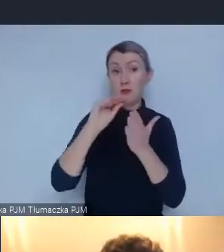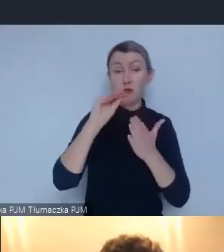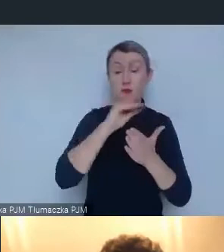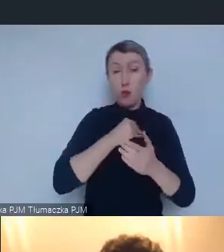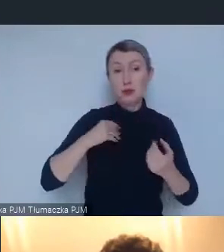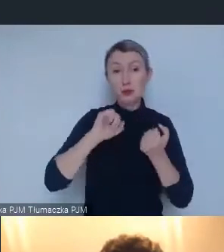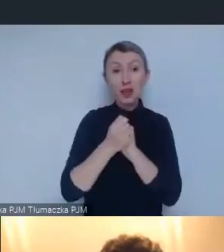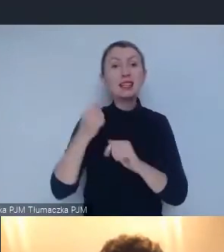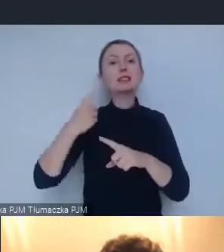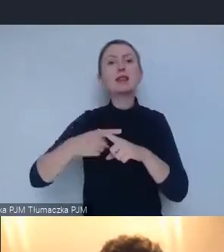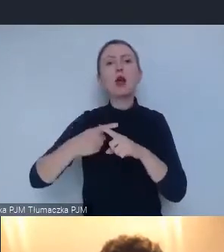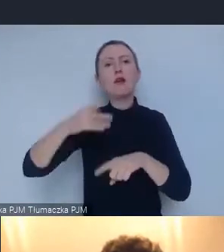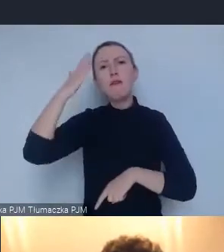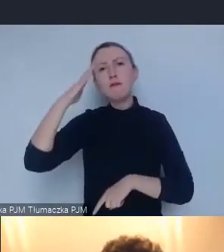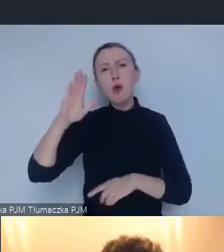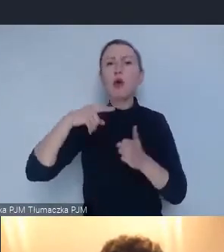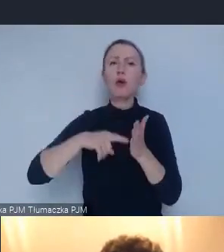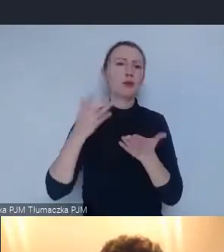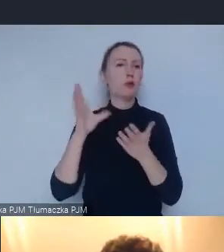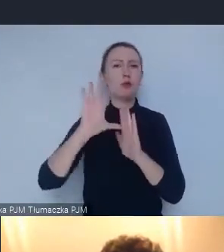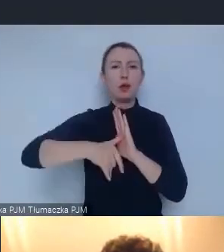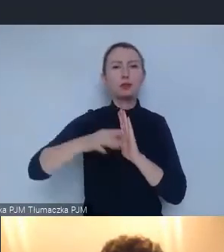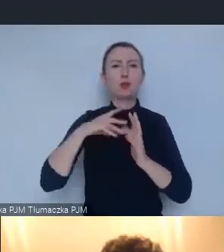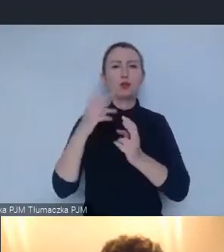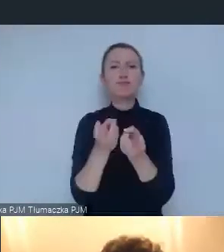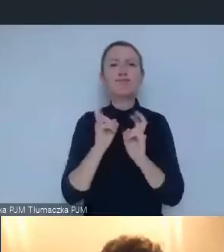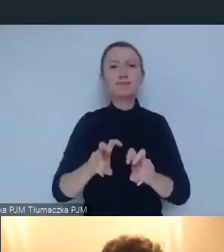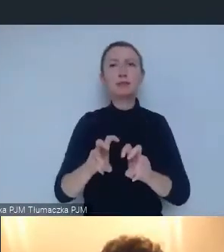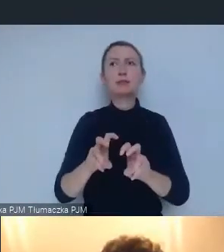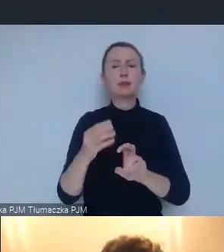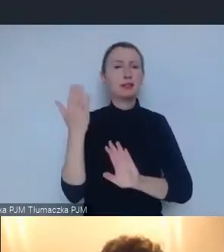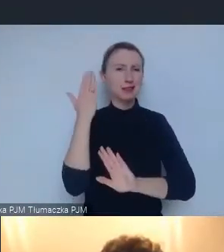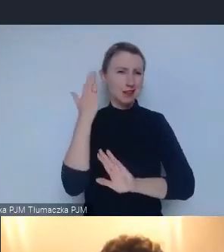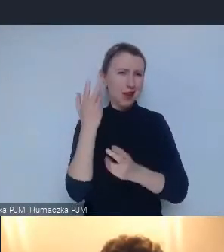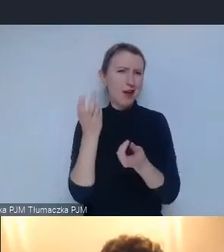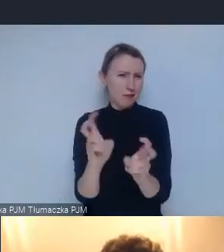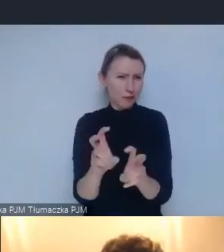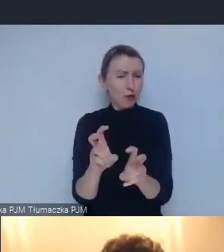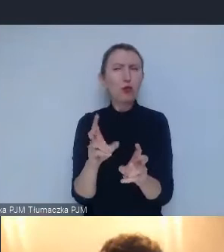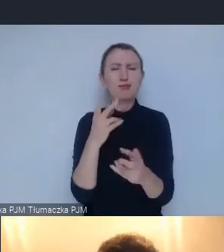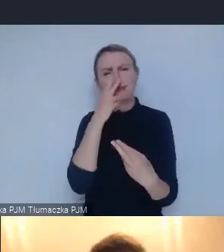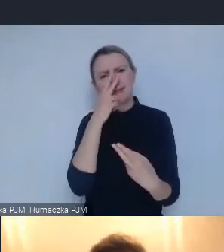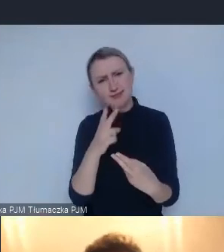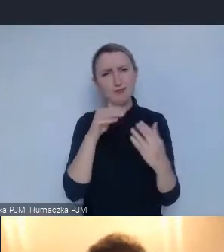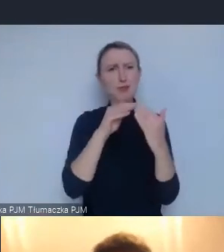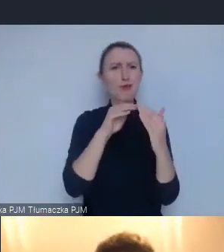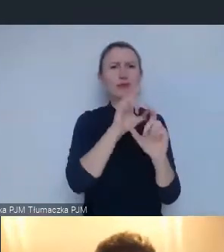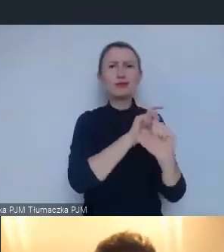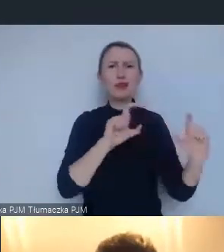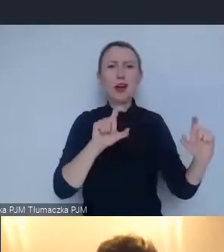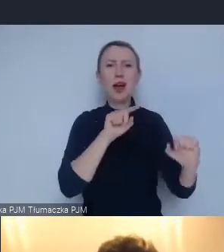Stalowa Wola jest takim miastem, które zostało założone stosunkowo niedawno, biorąc pod uwagę czas